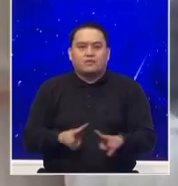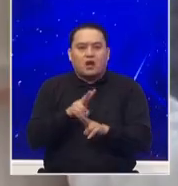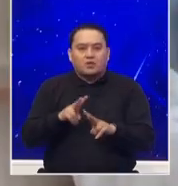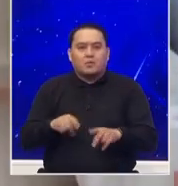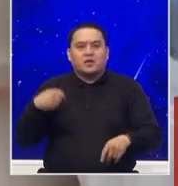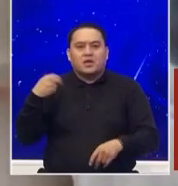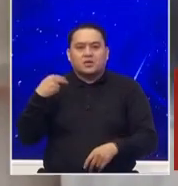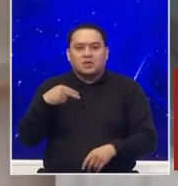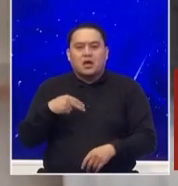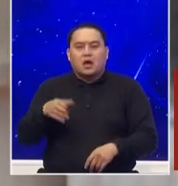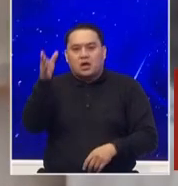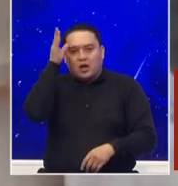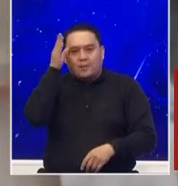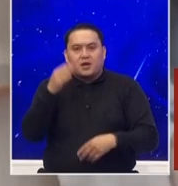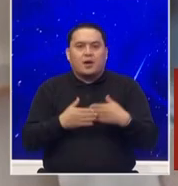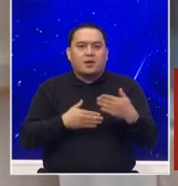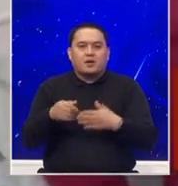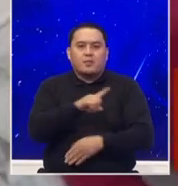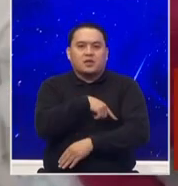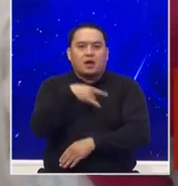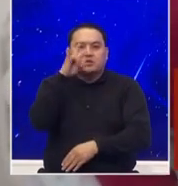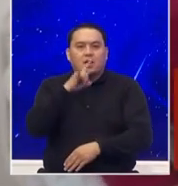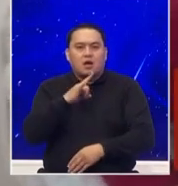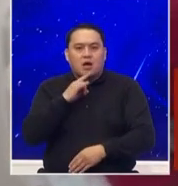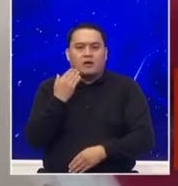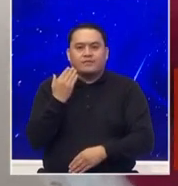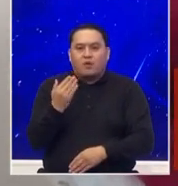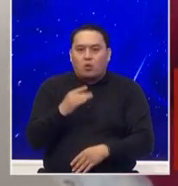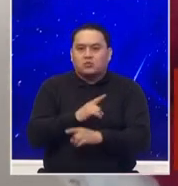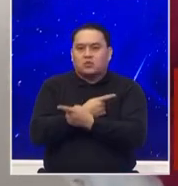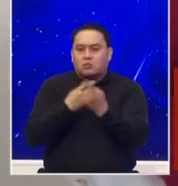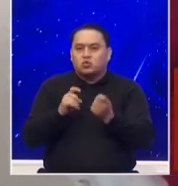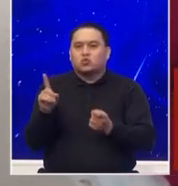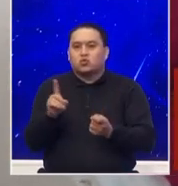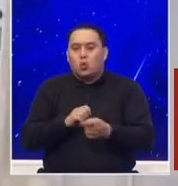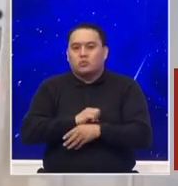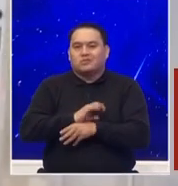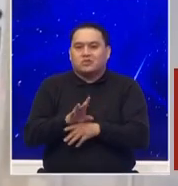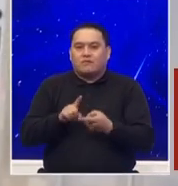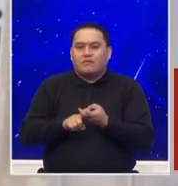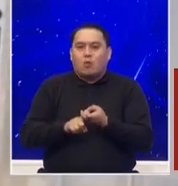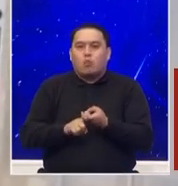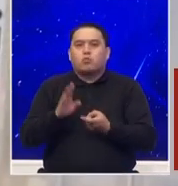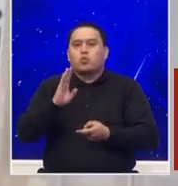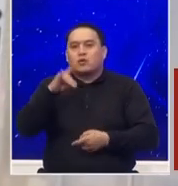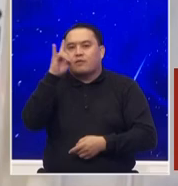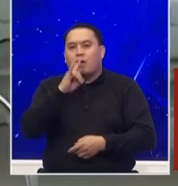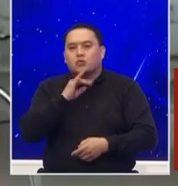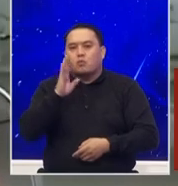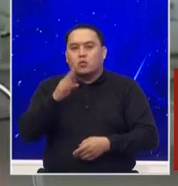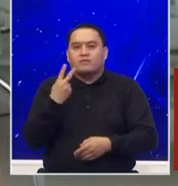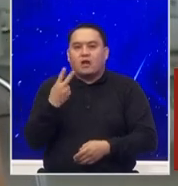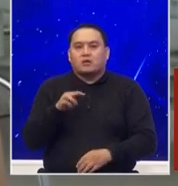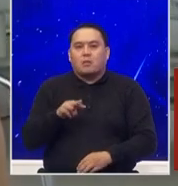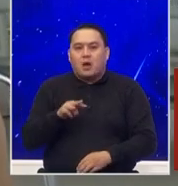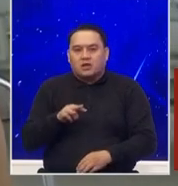столицы. Президент Академии профилактической медицины Казахстана Алмаз Шарман сообщил, что пик заражения коронавирусом – В Казахстане ожидается